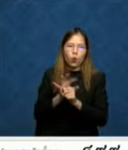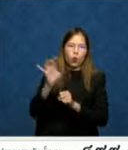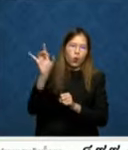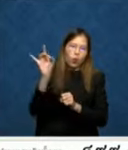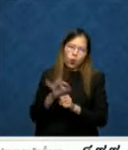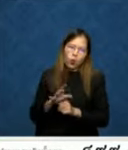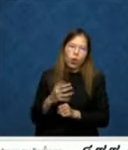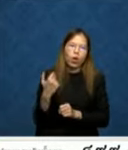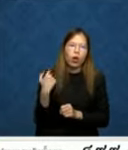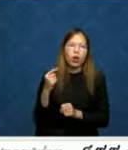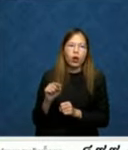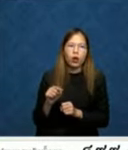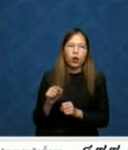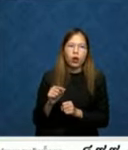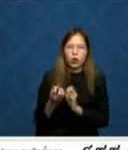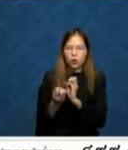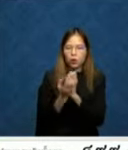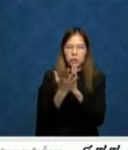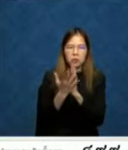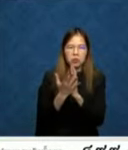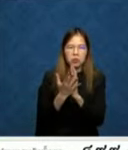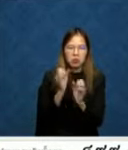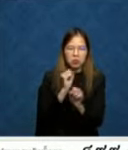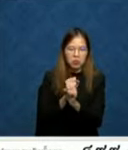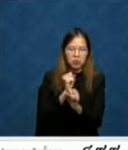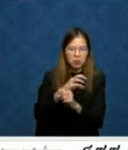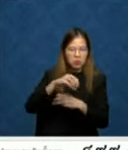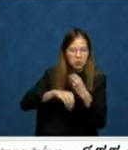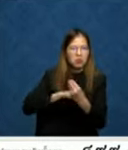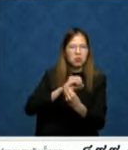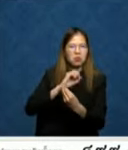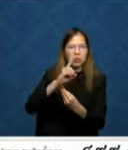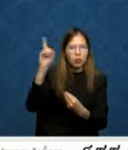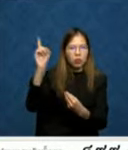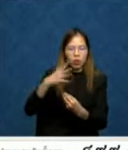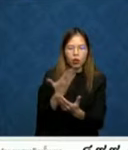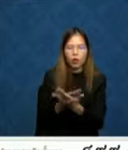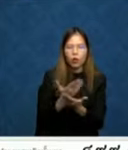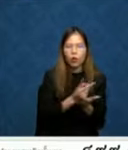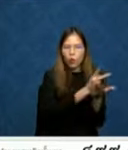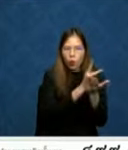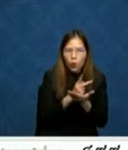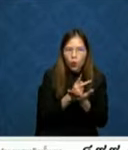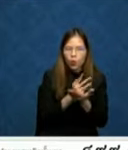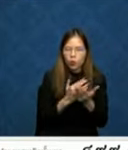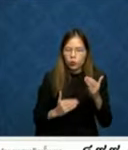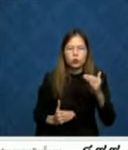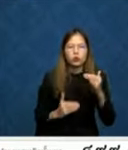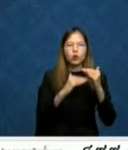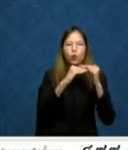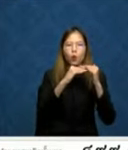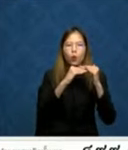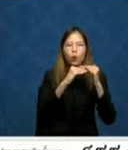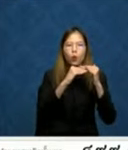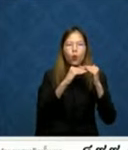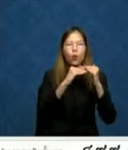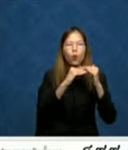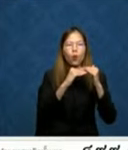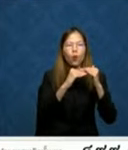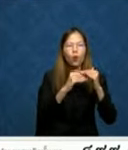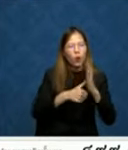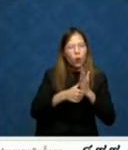ยชาติเป็นการทำลายเศรษฐกิจอย่างรุนแรงนะครับทำให้เราต้องกู้เงินเพิ่มจนไปแตะเพดาน60เราจึงต้องมีการแก้